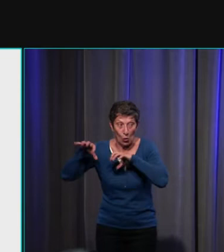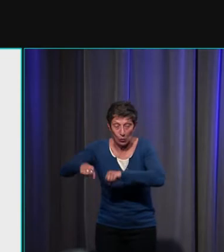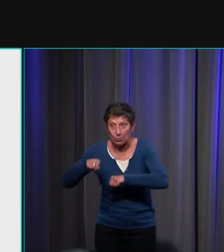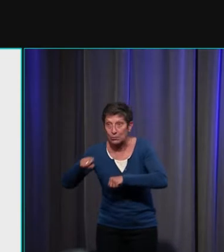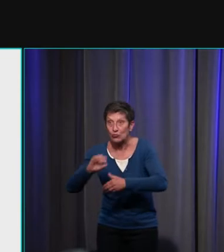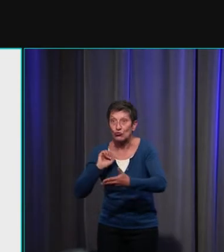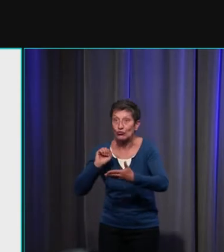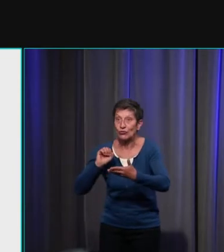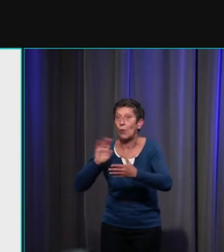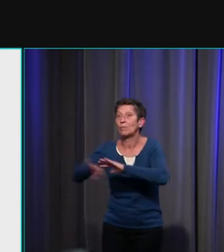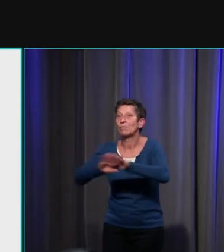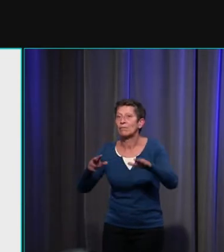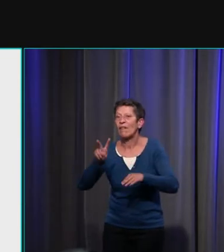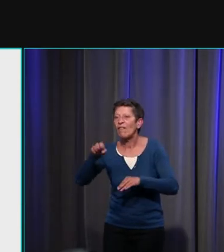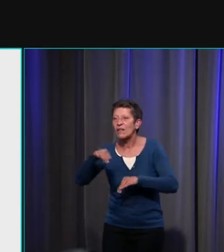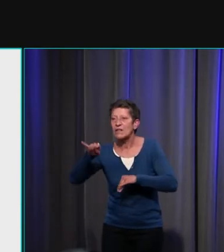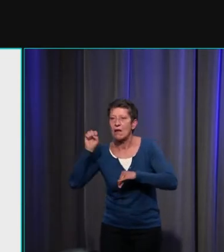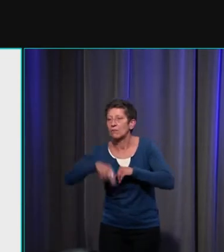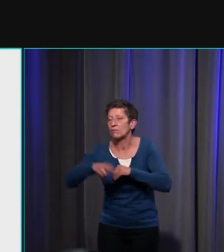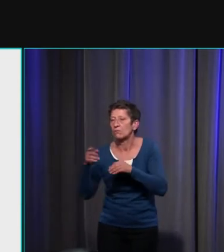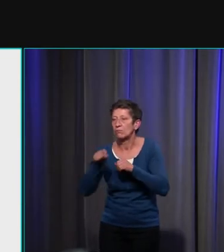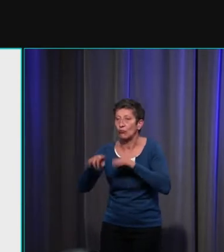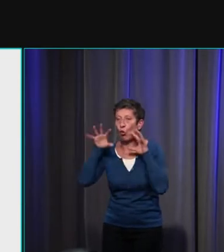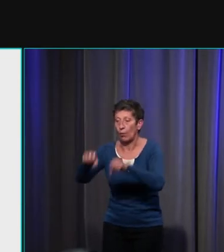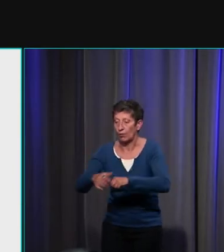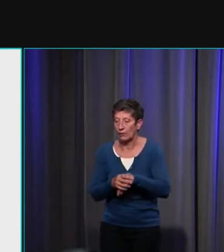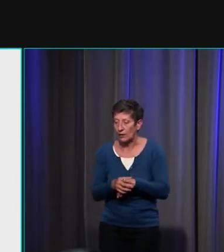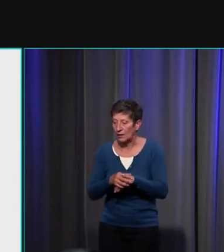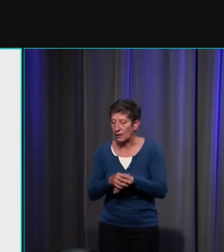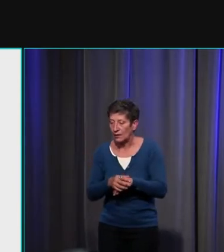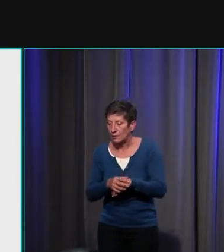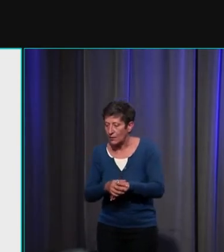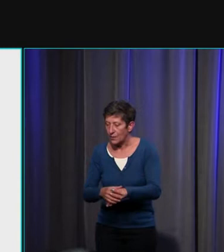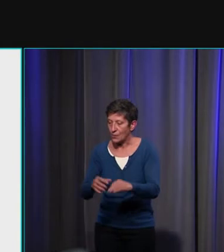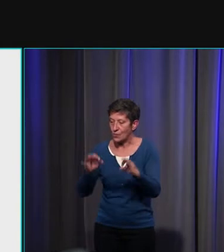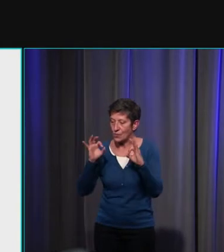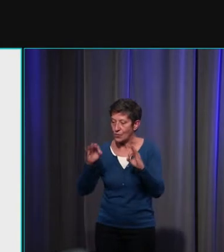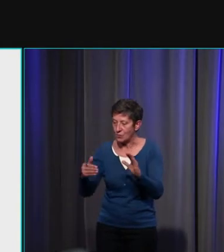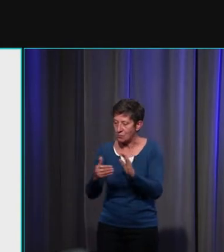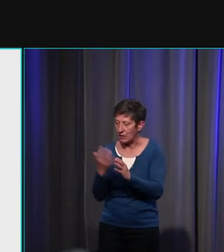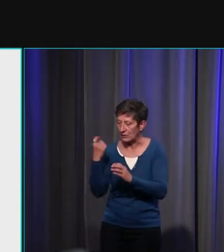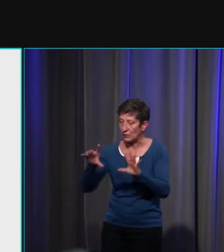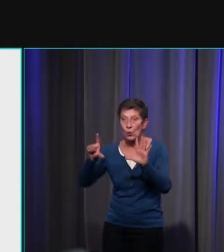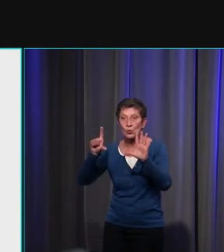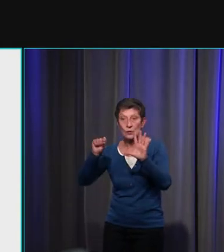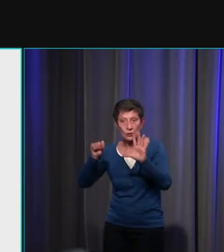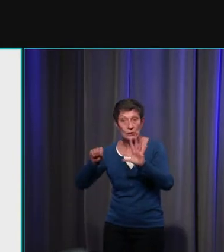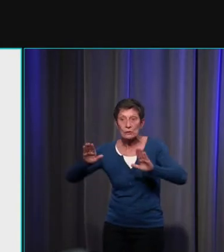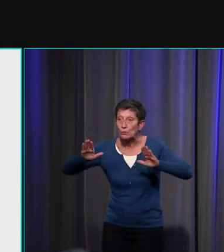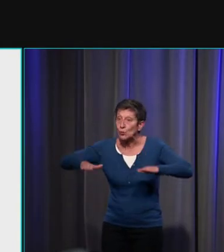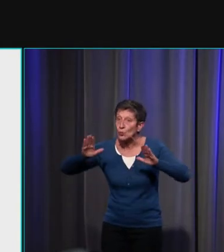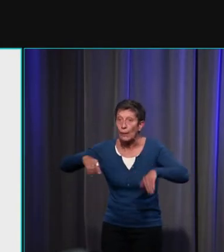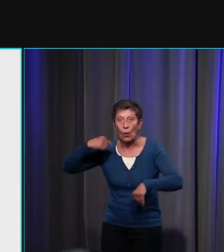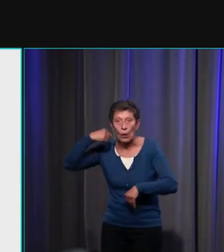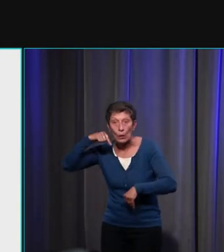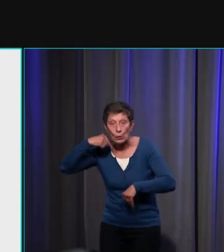les vénitiens qui la reprennent et puis à la veille de lépante donc 1570 les musulmans les turcs